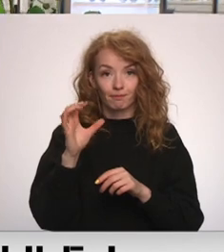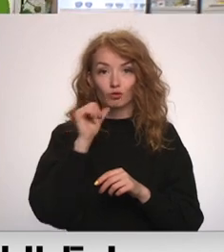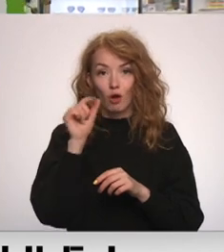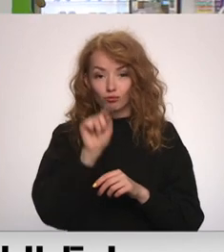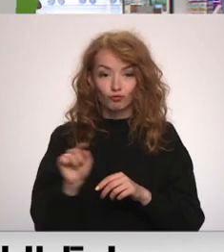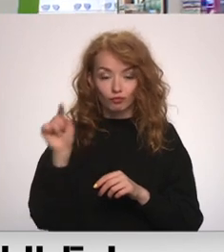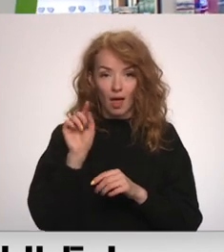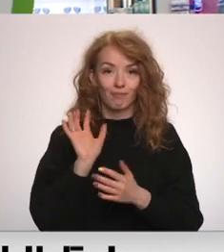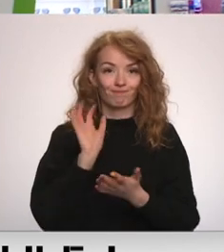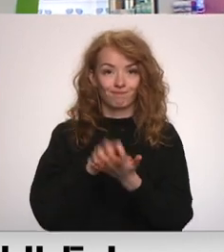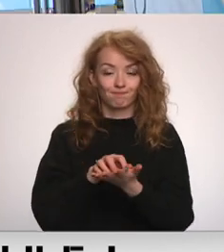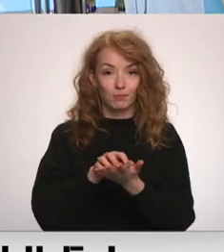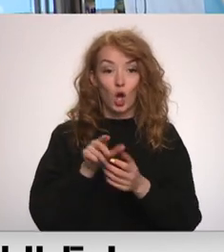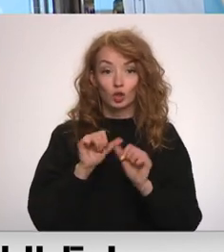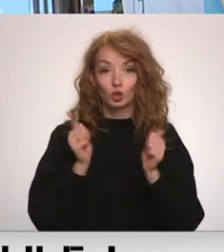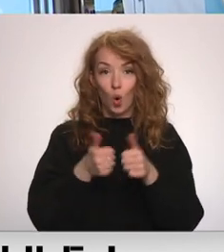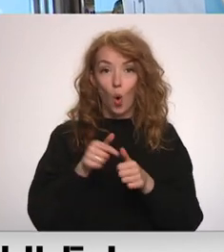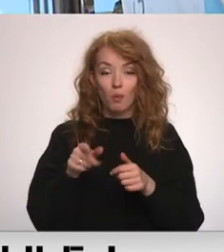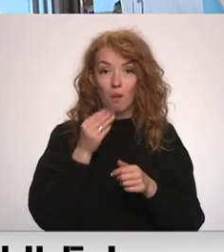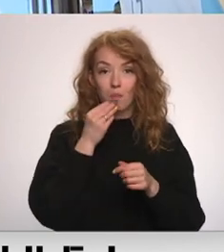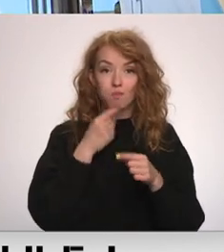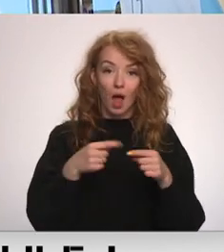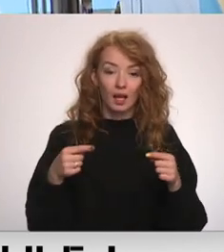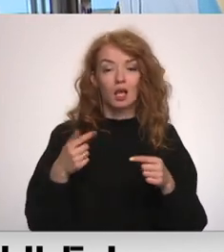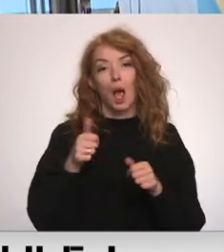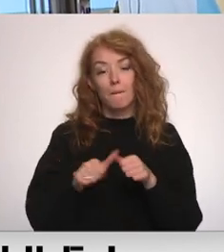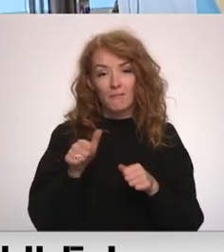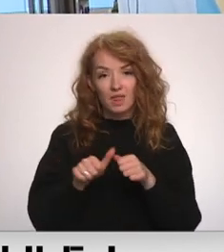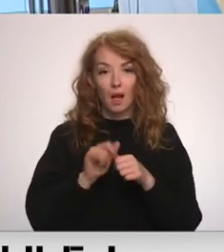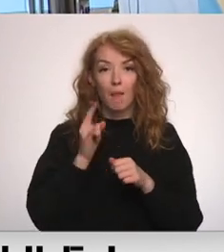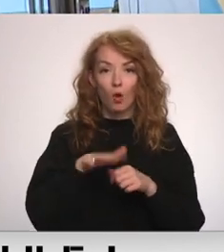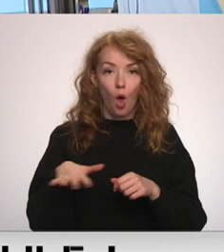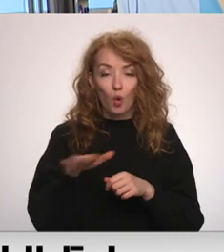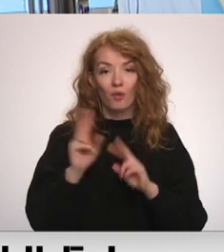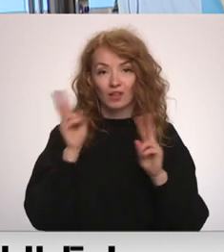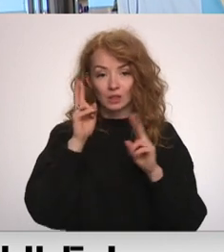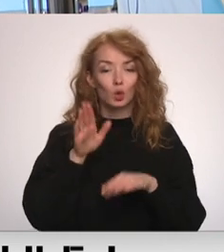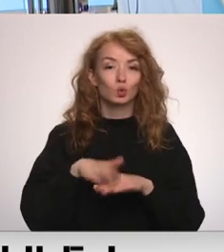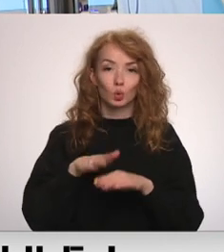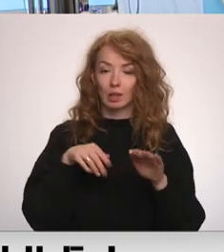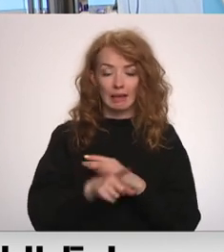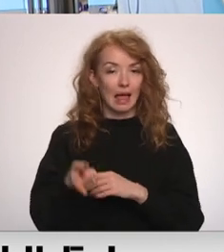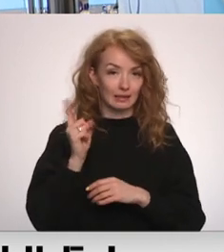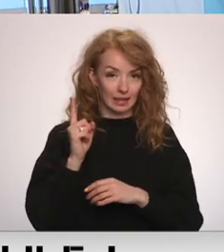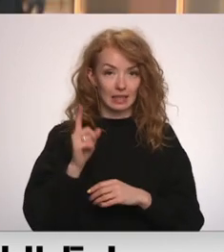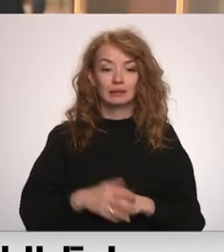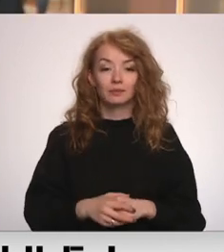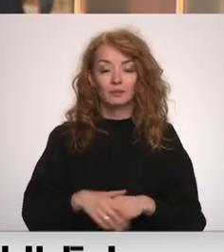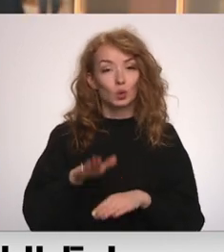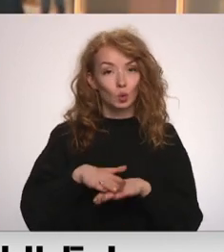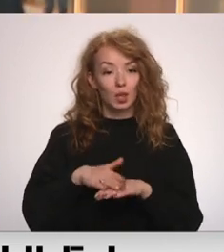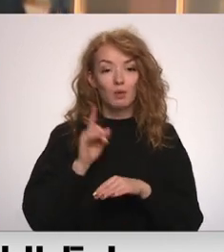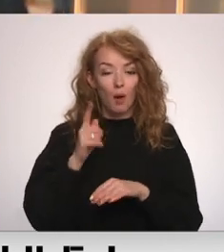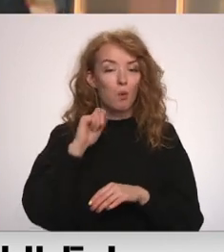katra veikala. Zonā, kur tirgo pārtiku, aptiekās, bērnu rotaļu laukumā un frizētavā suņi iet nedrīkst. Sunim ir